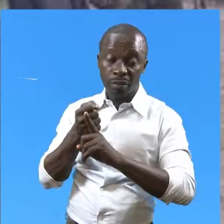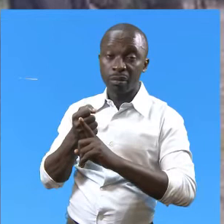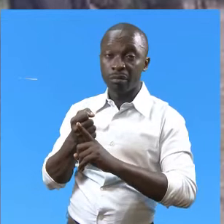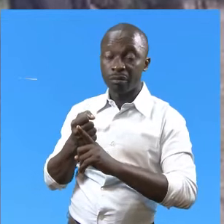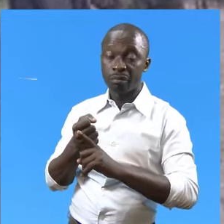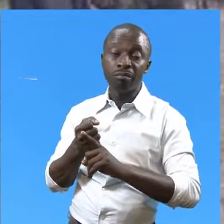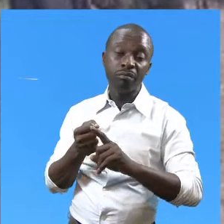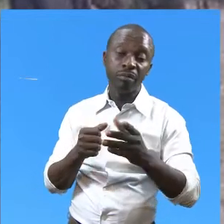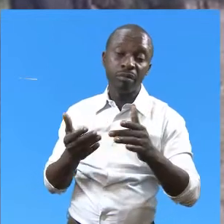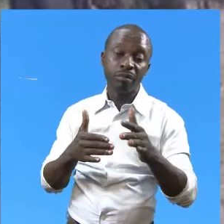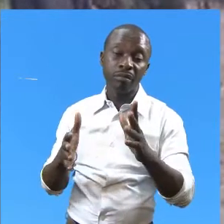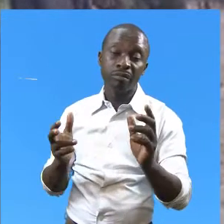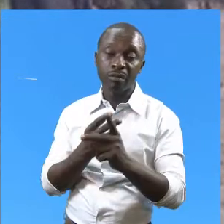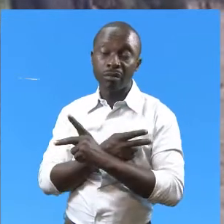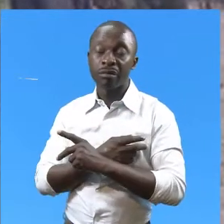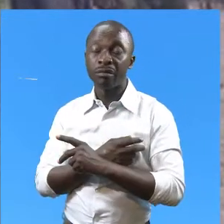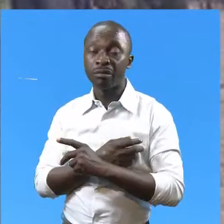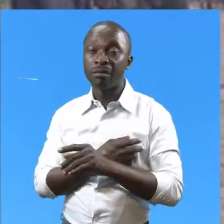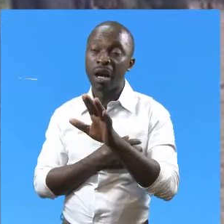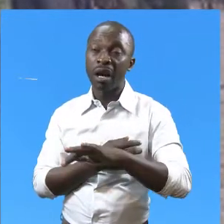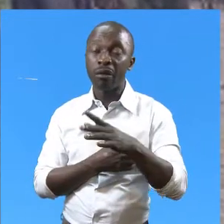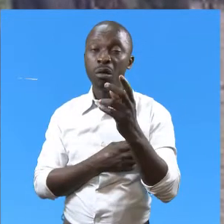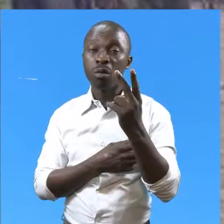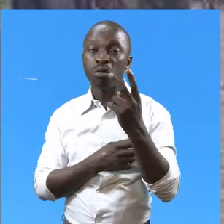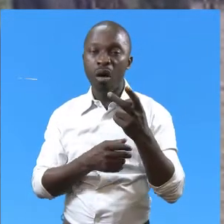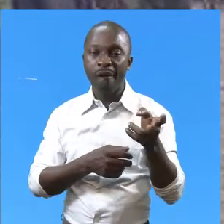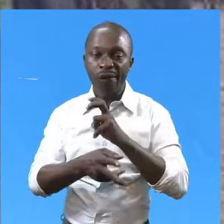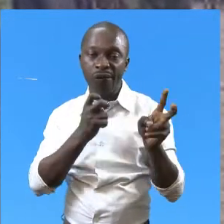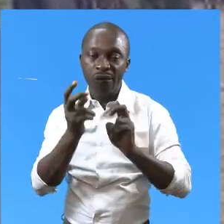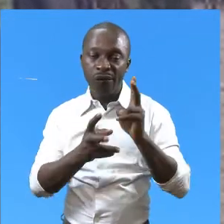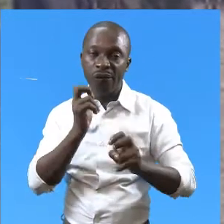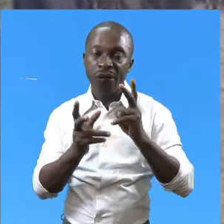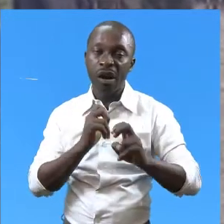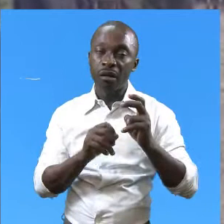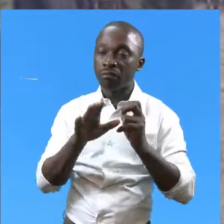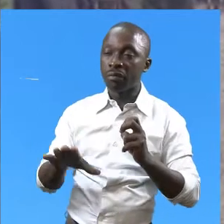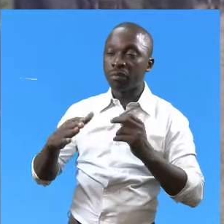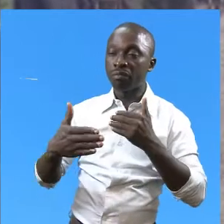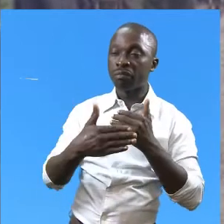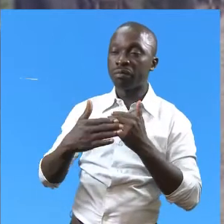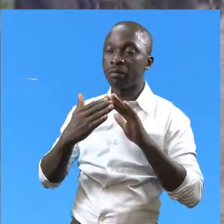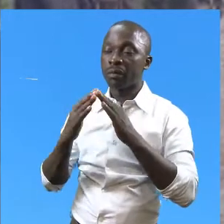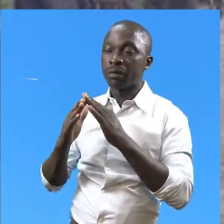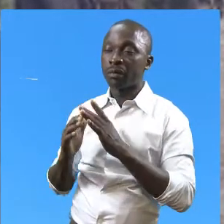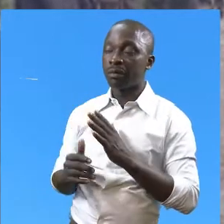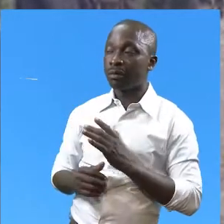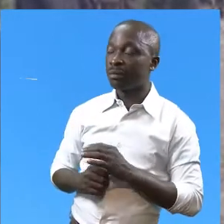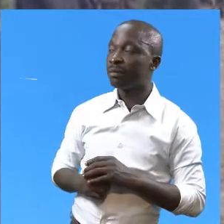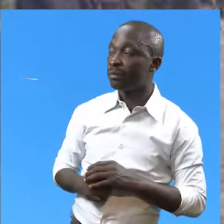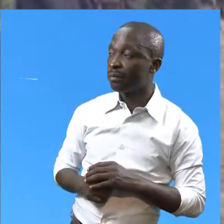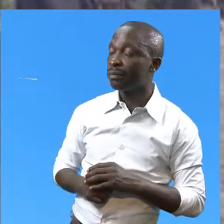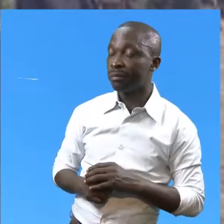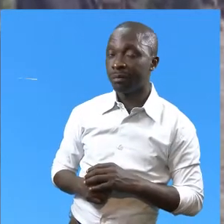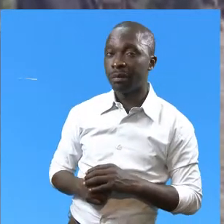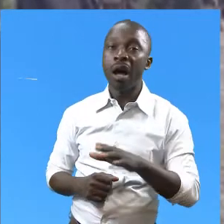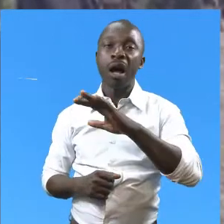fauneur tués également. Plus d'une douzaine ont été enlevés à l'école et dans la communauté, y compris le front Saint-Binglo